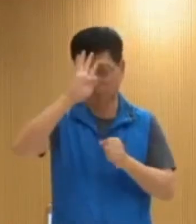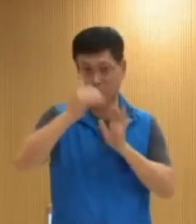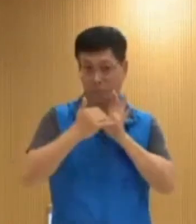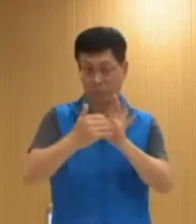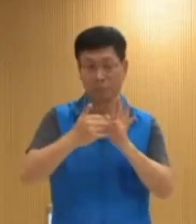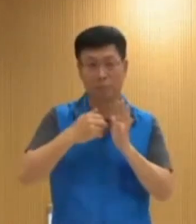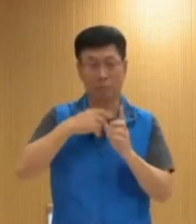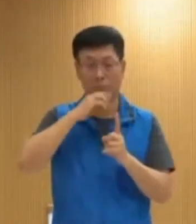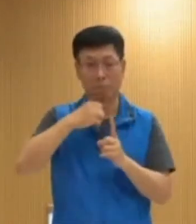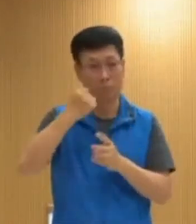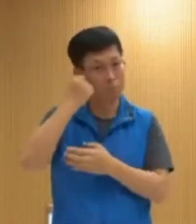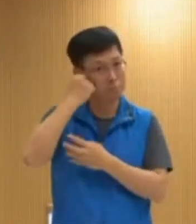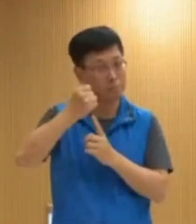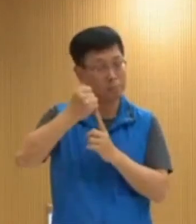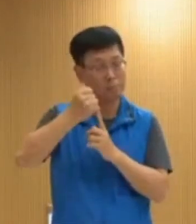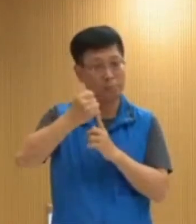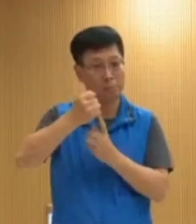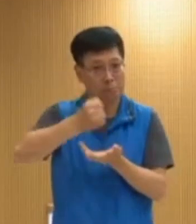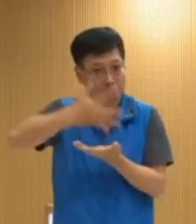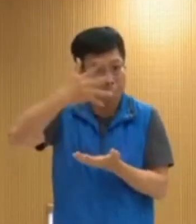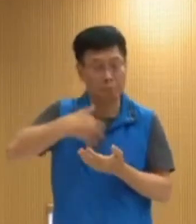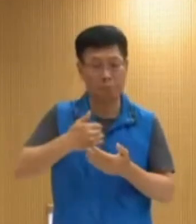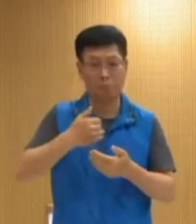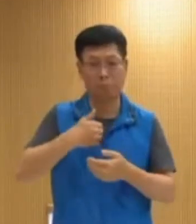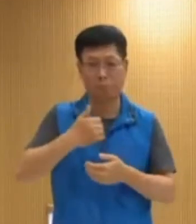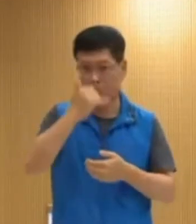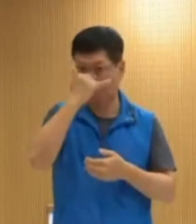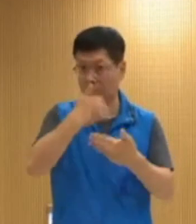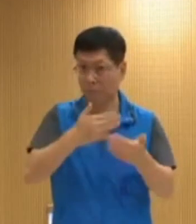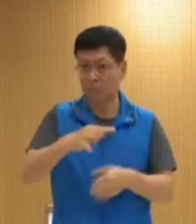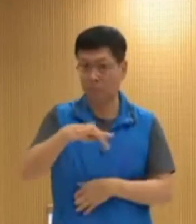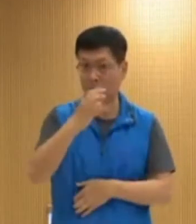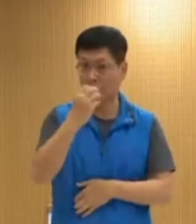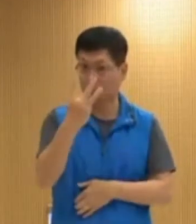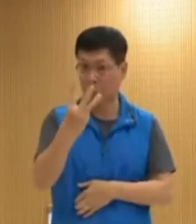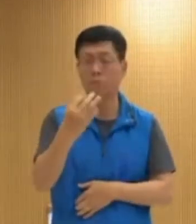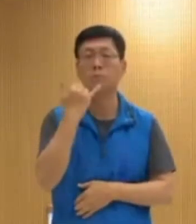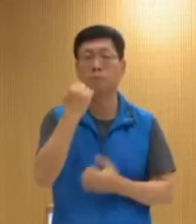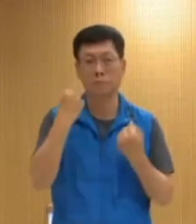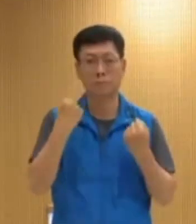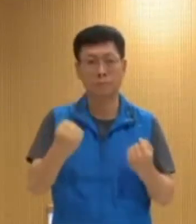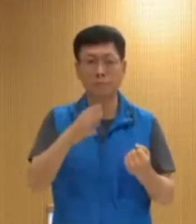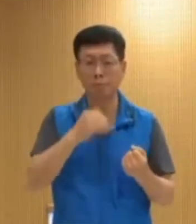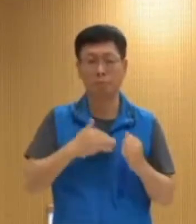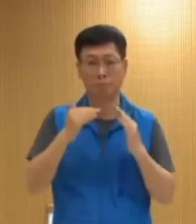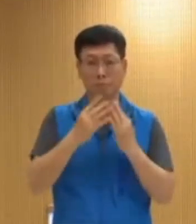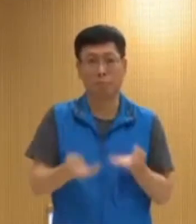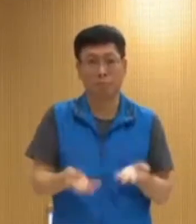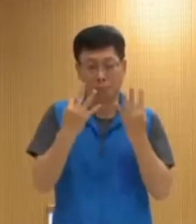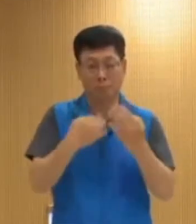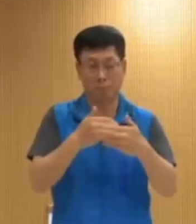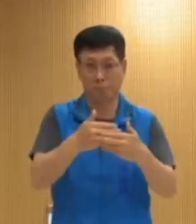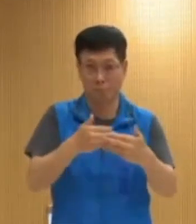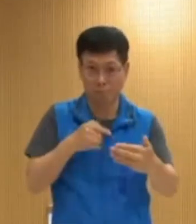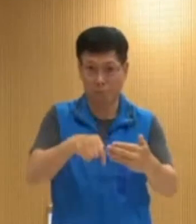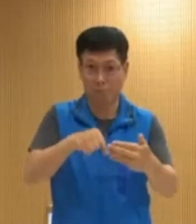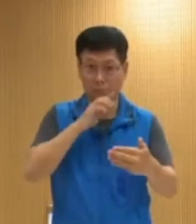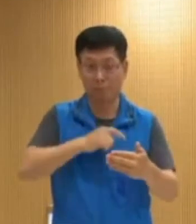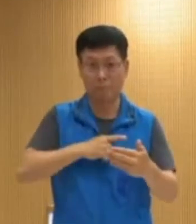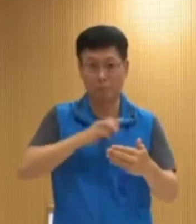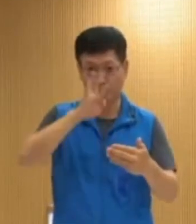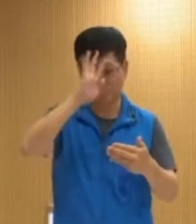馆403间的房间来收治居家隔离的病患、居家隔离